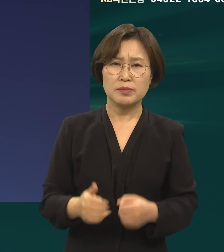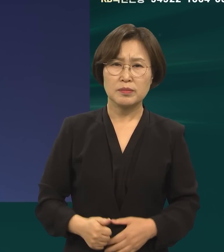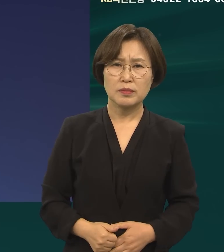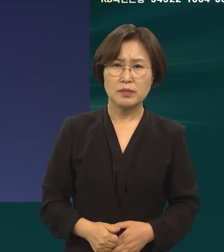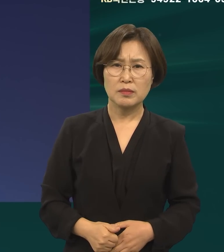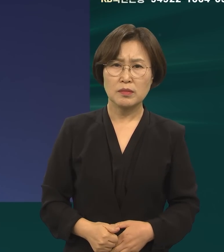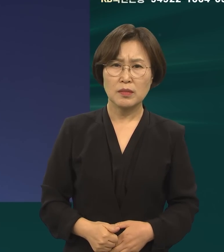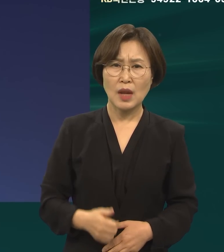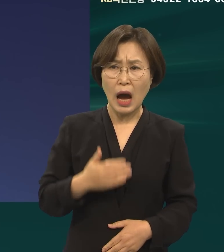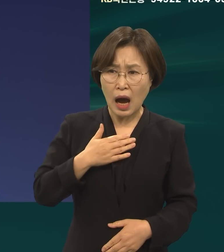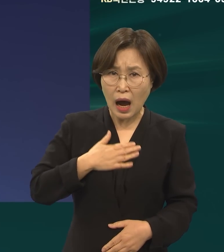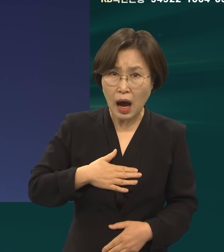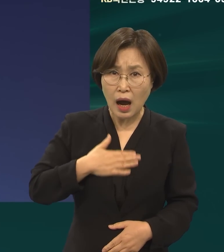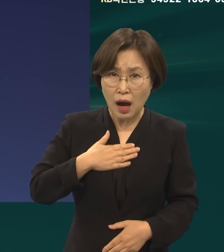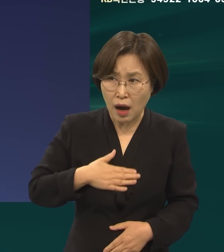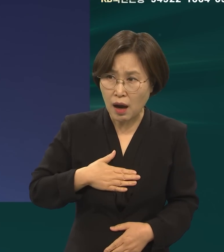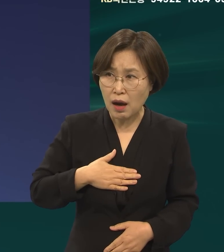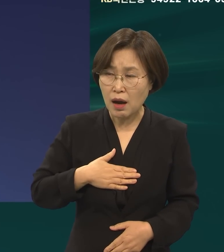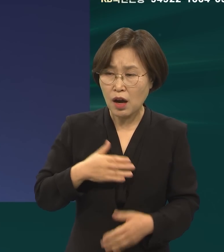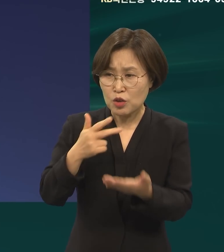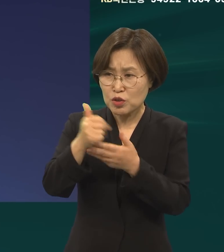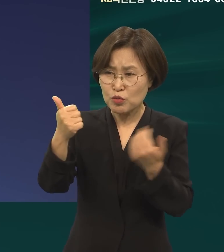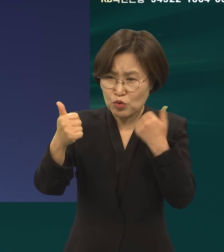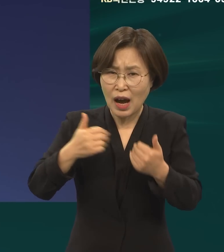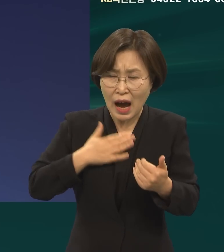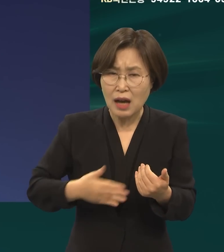어떻게 아는데 모를 수가 있습니까? 안 기뻐할 수가 있습니까?